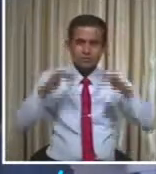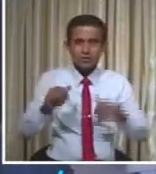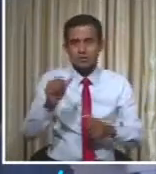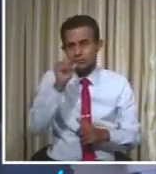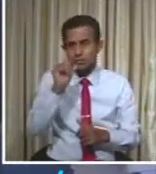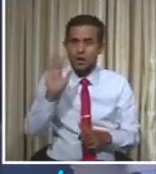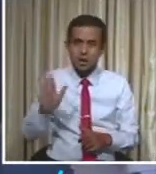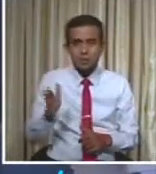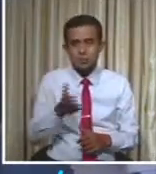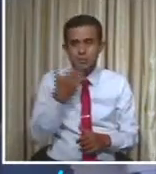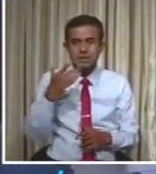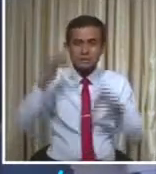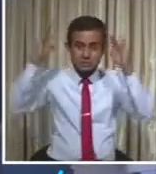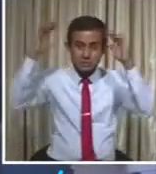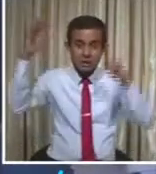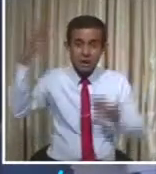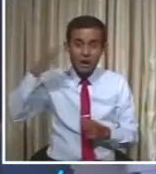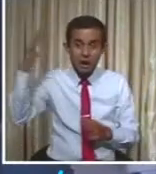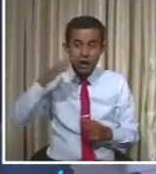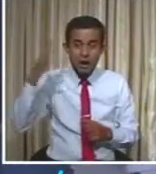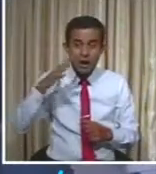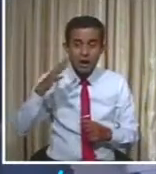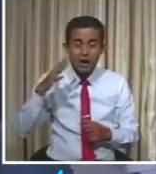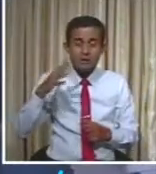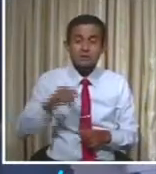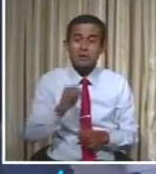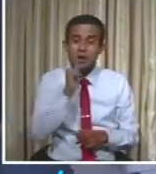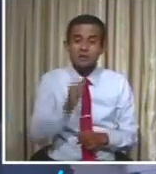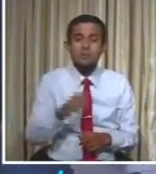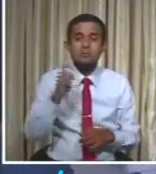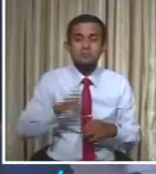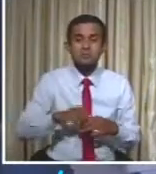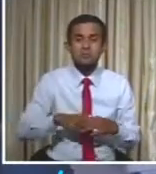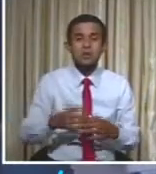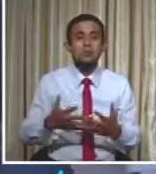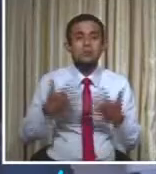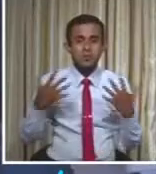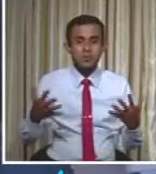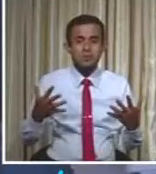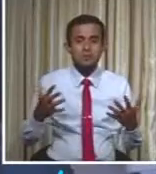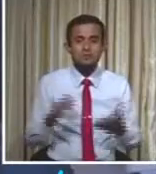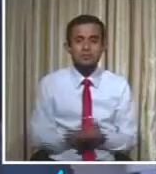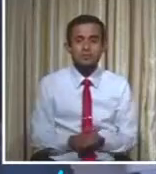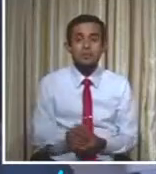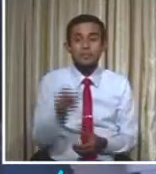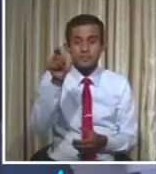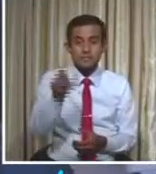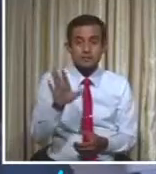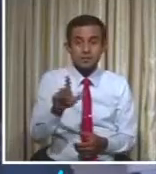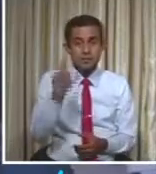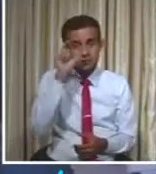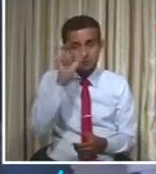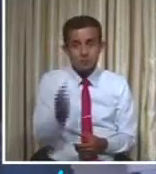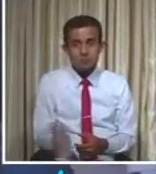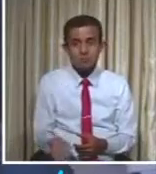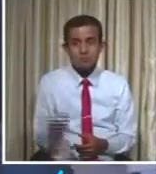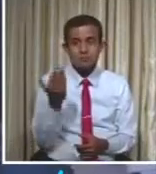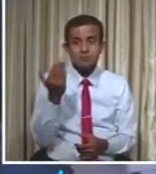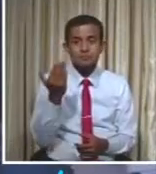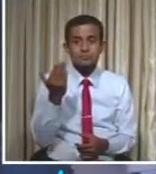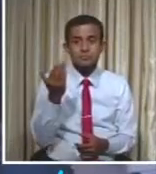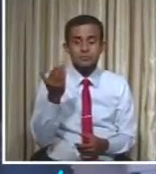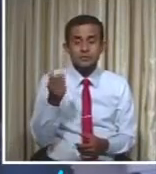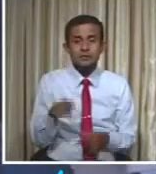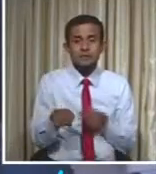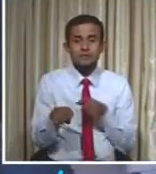පුළුවන්. පායන කාලෙට තමයි ඇත්තටම මේ ප්‍රශ්නේ තියෙන්නේ. ඒ නිසා ඔබතුමාගේ විශේෂ අවධානයක් යොමු කරන්න කියන එකත්